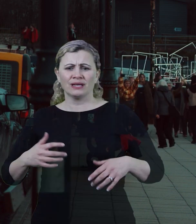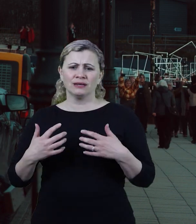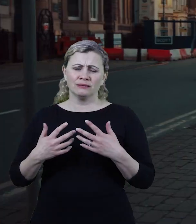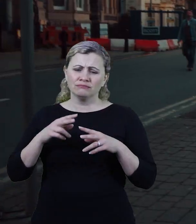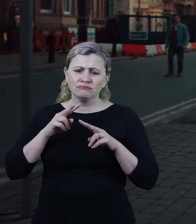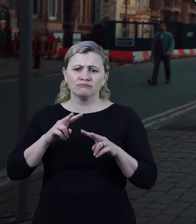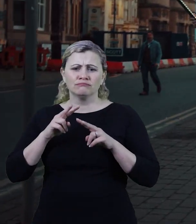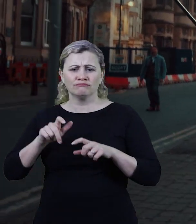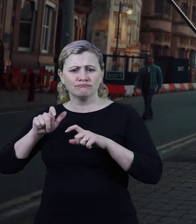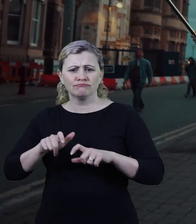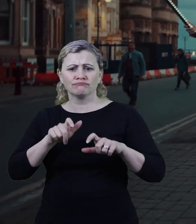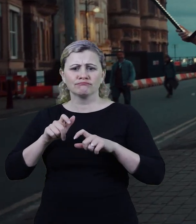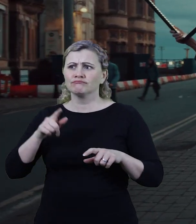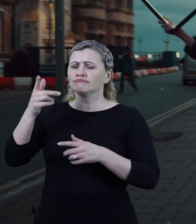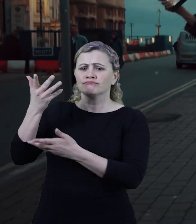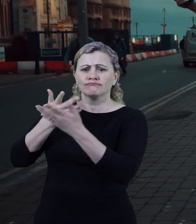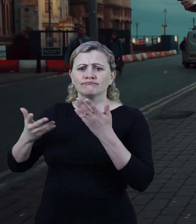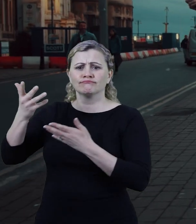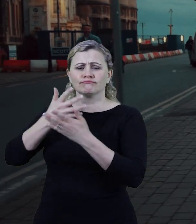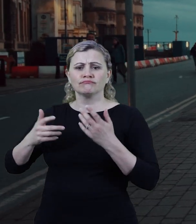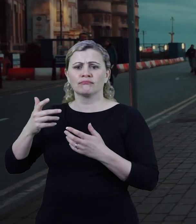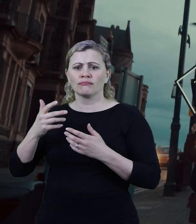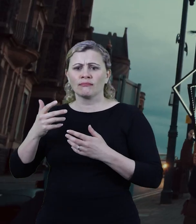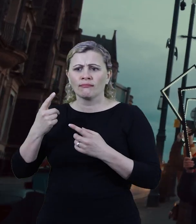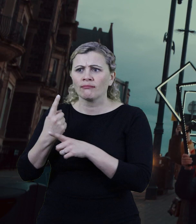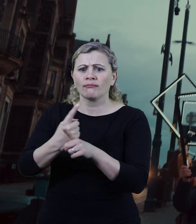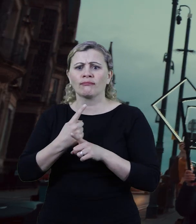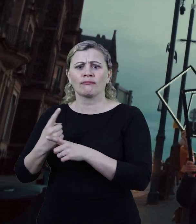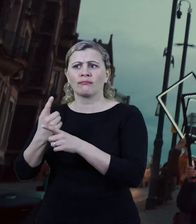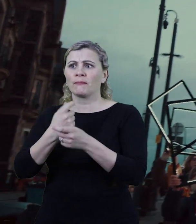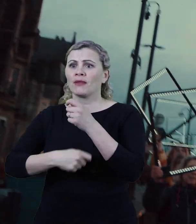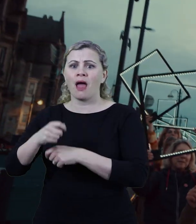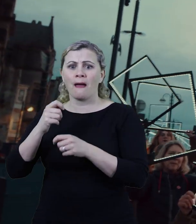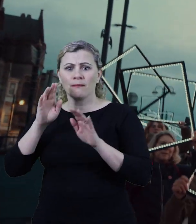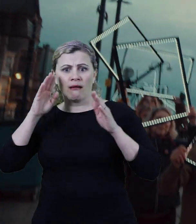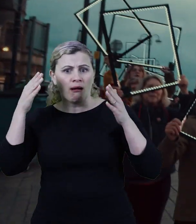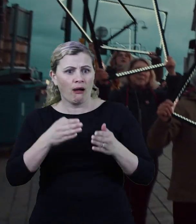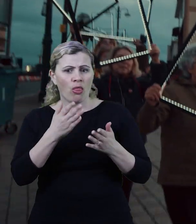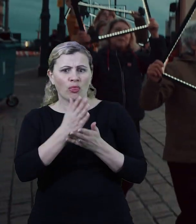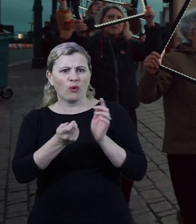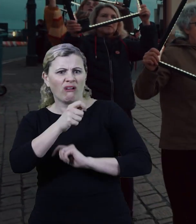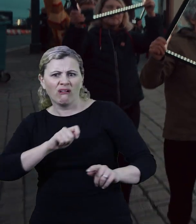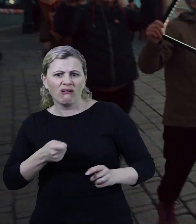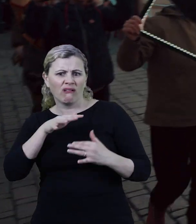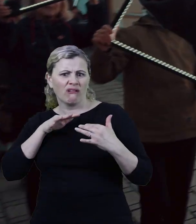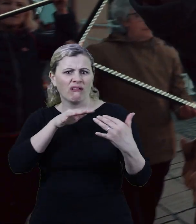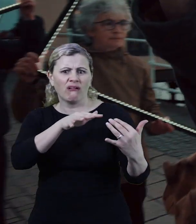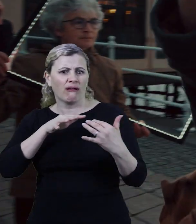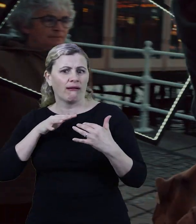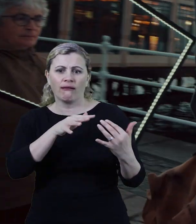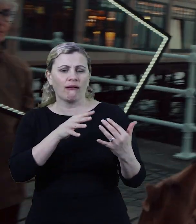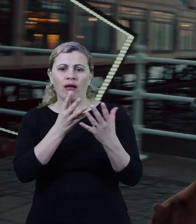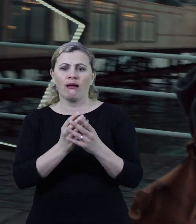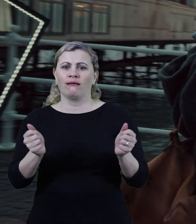long for the day when the affairs of nations shall be subject no longer to the verdict of the sword.